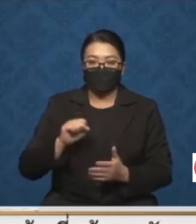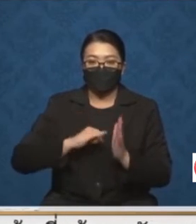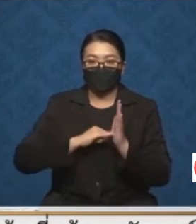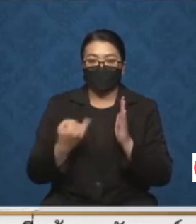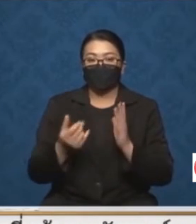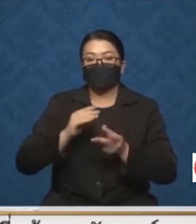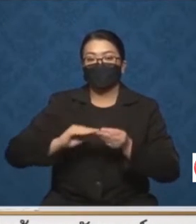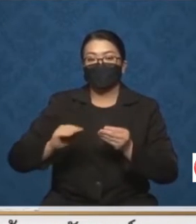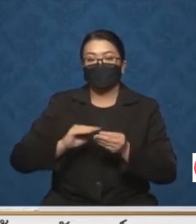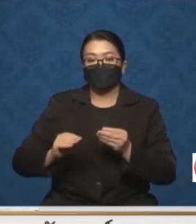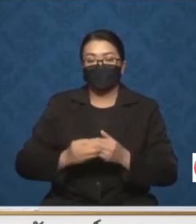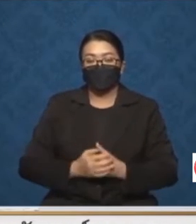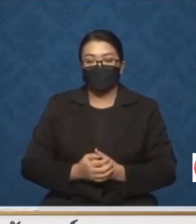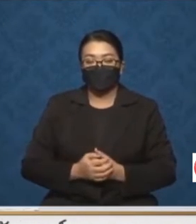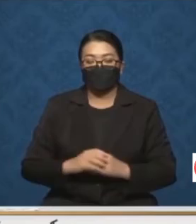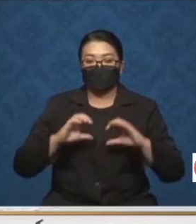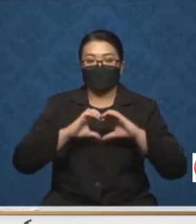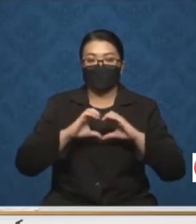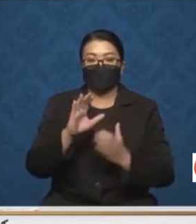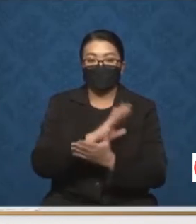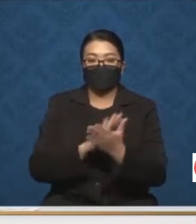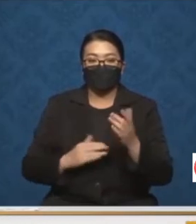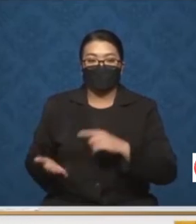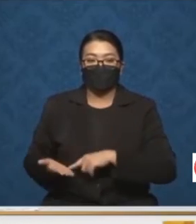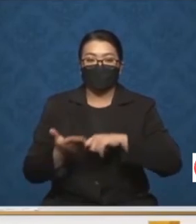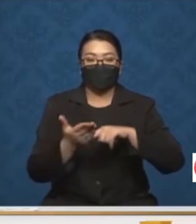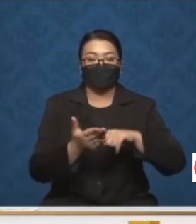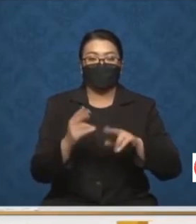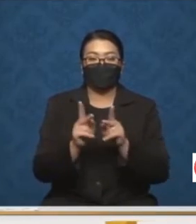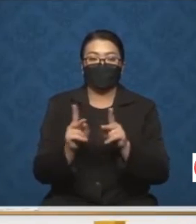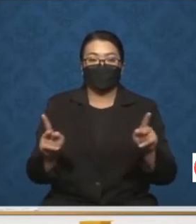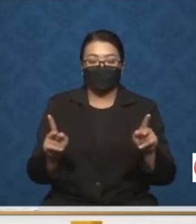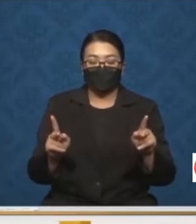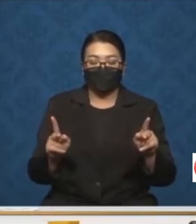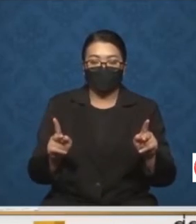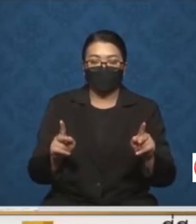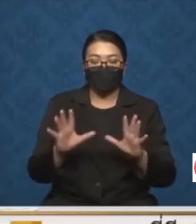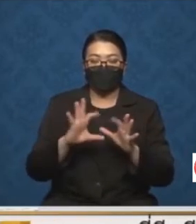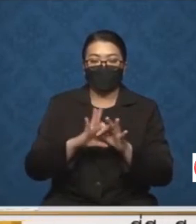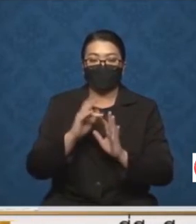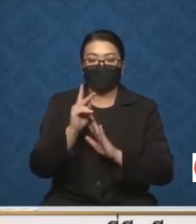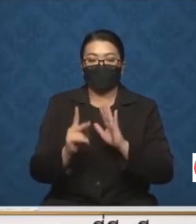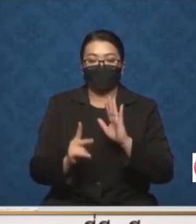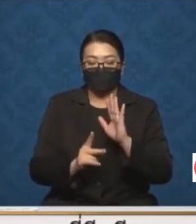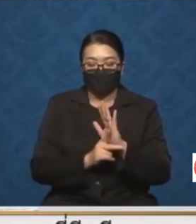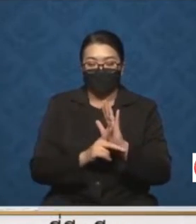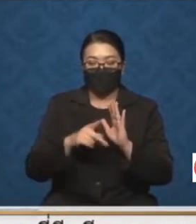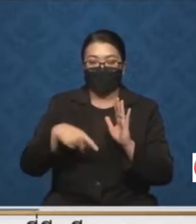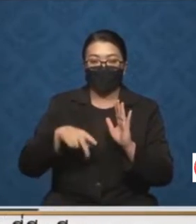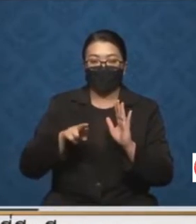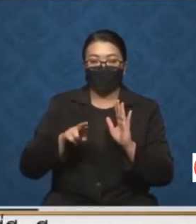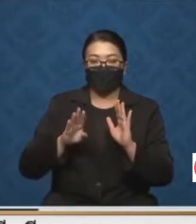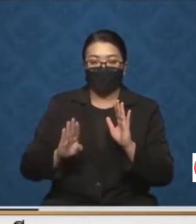เชิงเทราพรรคภูมิใจไทยขอเสนอรายชื่อกรรมธิการวิสามัญพิจารณาร่างพระราชบัญ